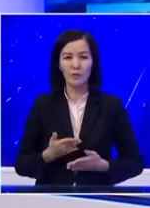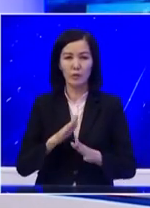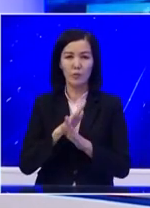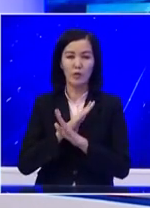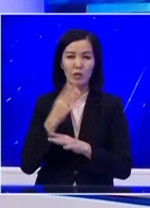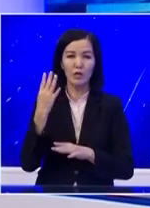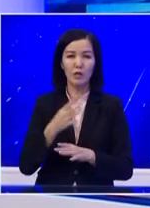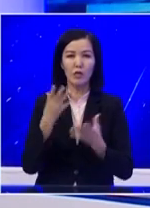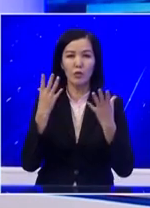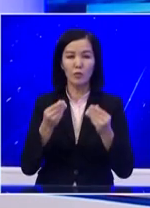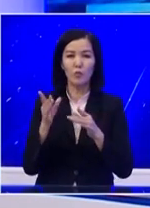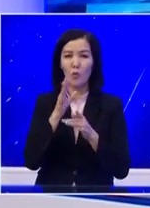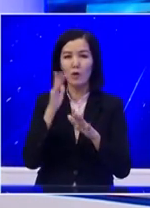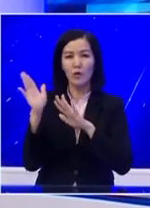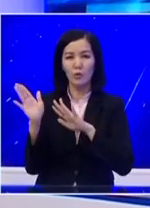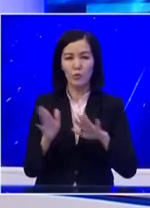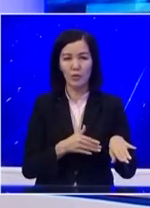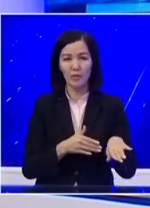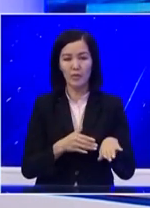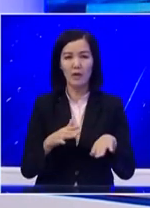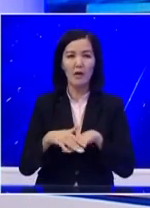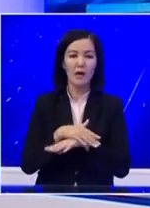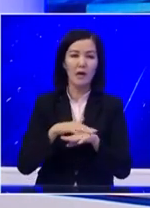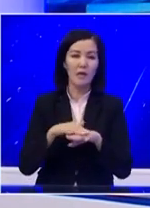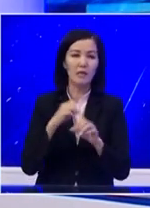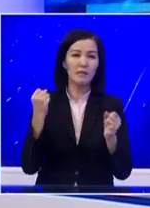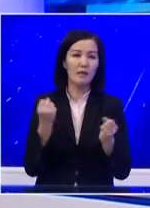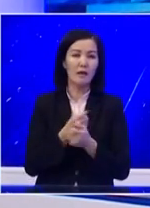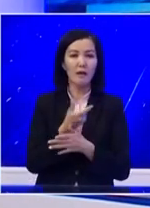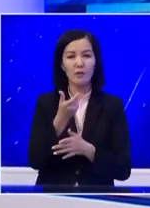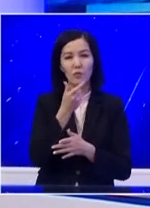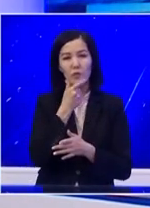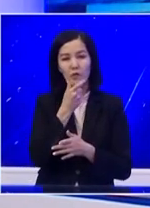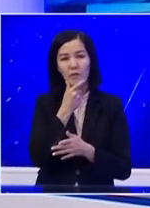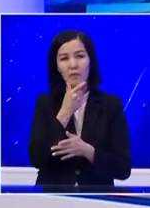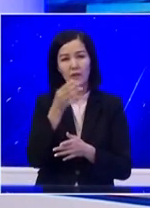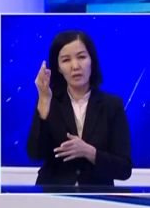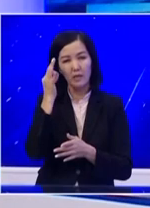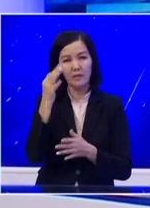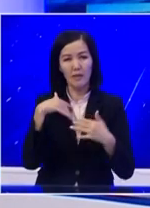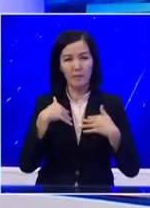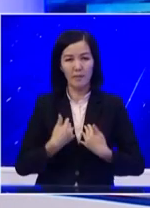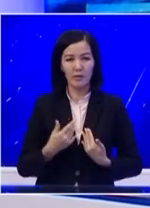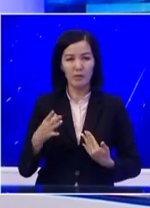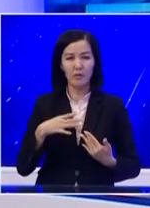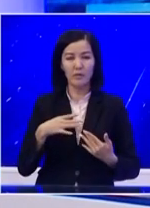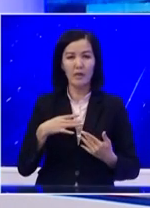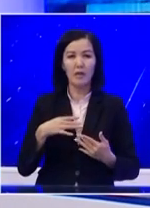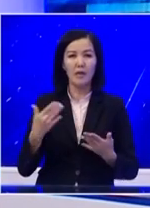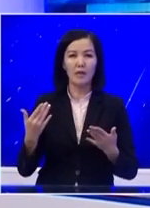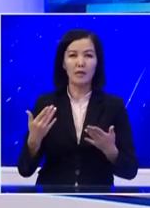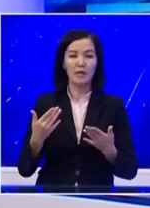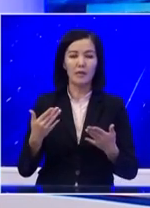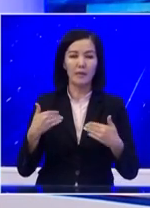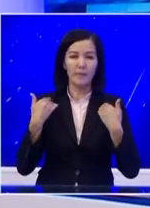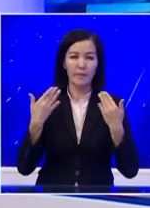Жоқтығын айту ауыр, жеткізу қиын. Ел жұрты сағынған көрермені әлі күнге егіле еске алып келеді. Бізде келесі топтамамызды